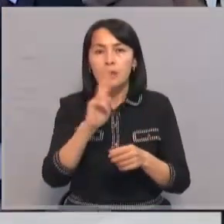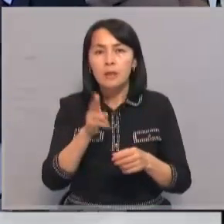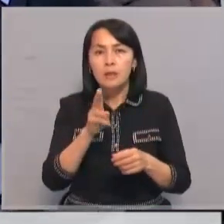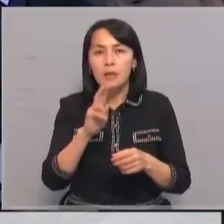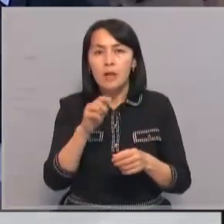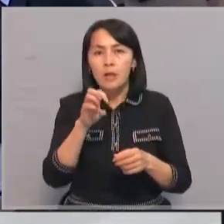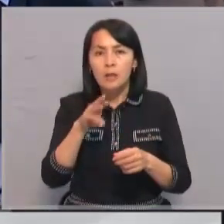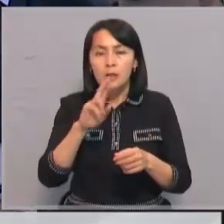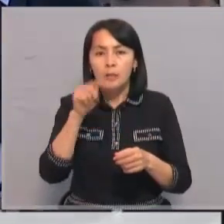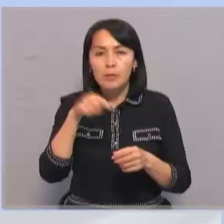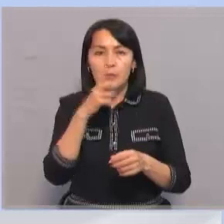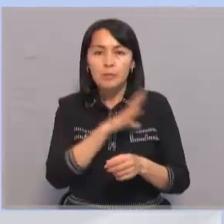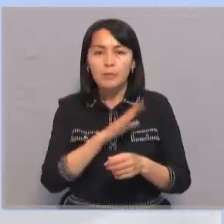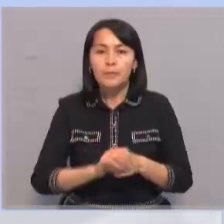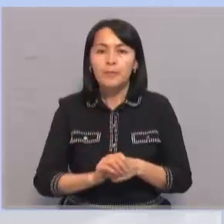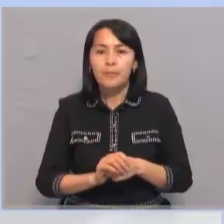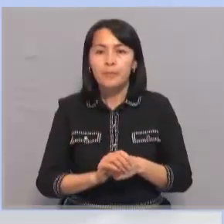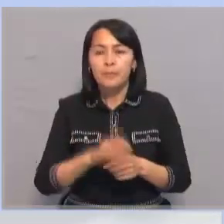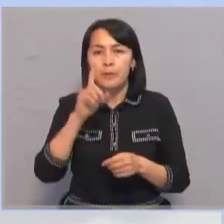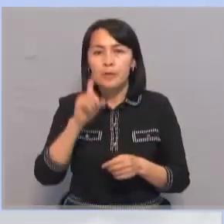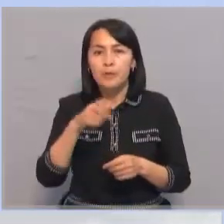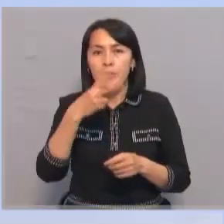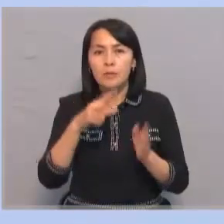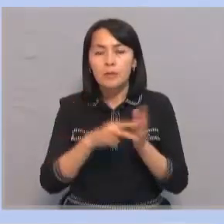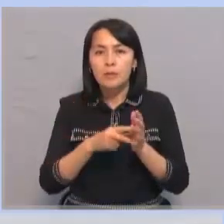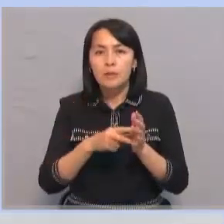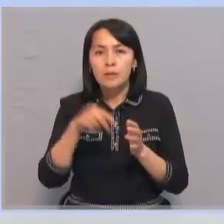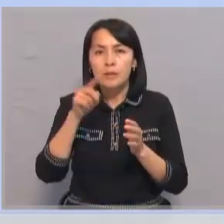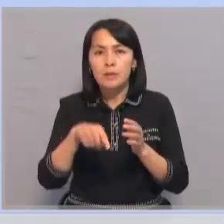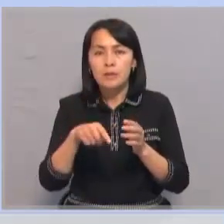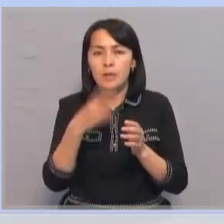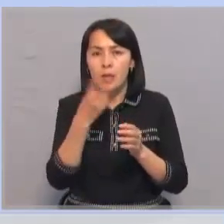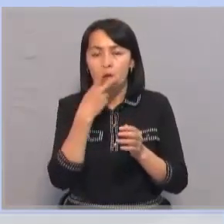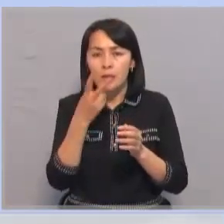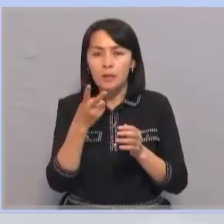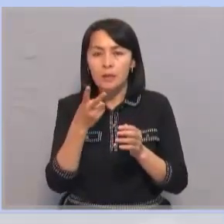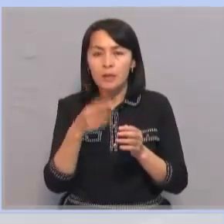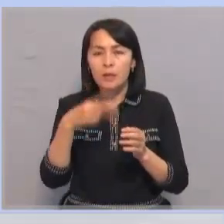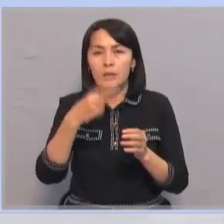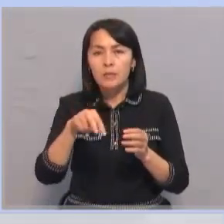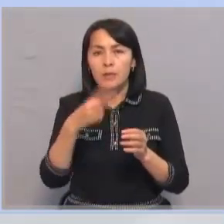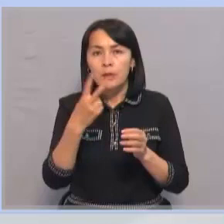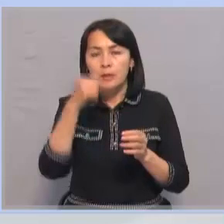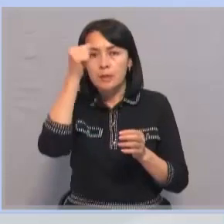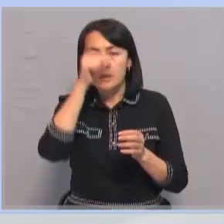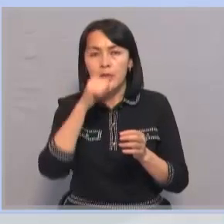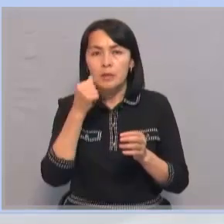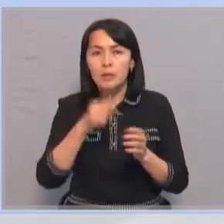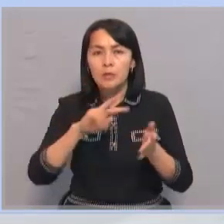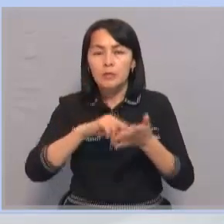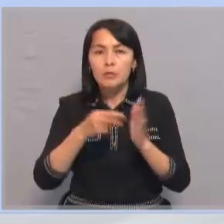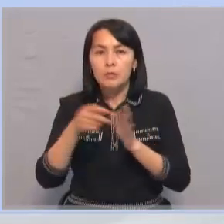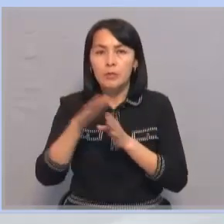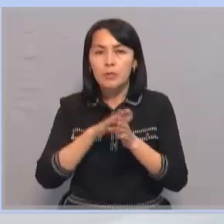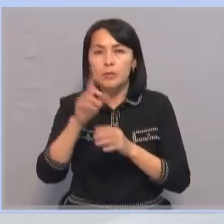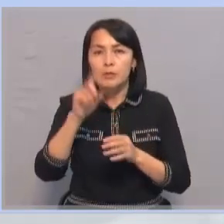Қайыпбек осылай деп мәлімдеді. 128 нысаналы индикатор қаралған. 22 жылы жоспар